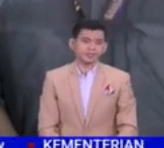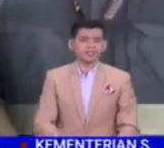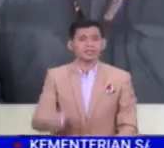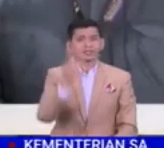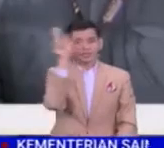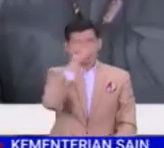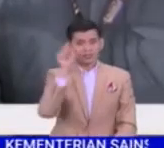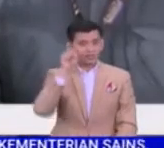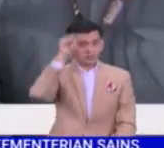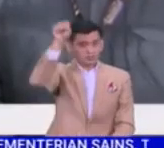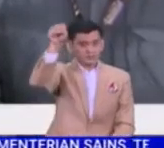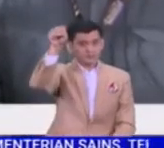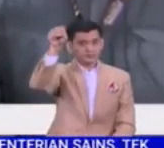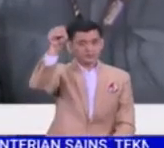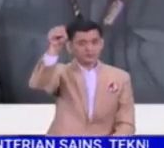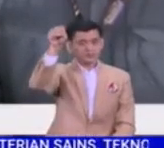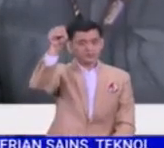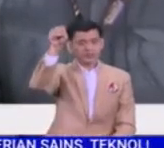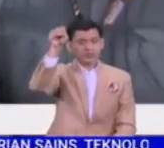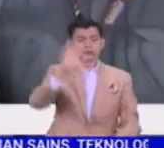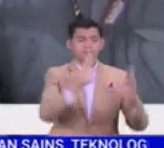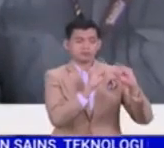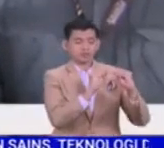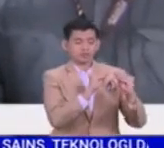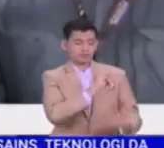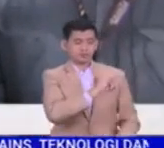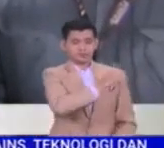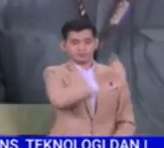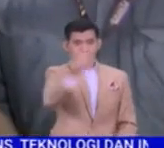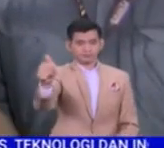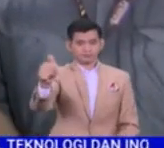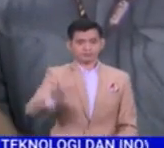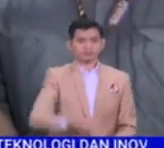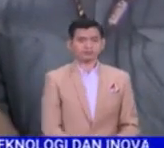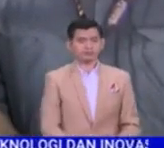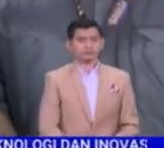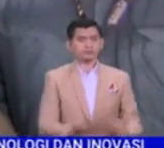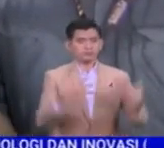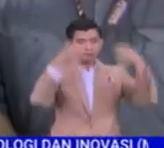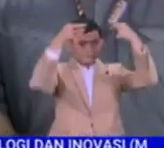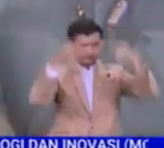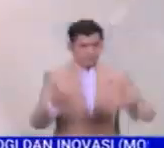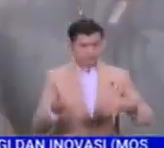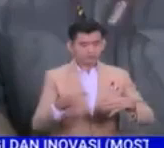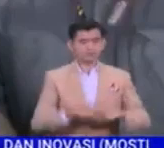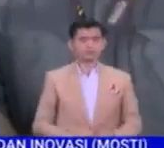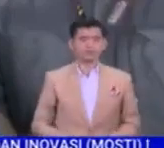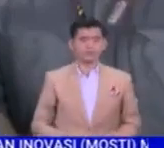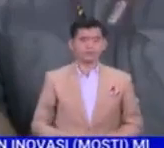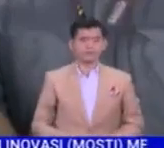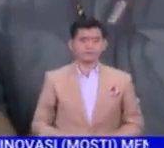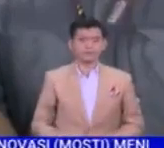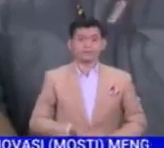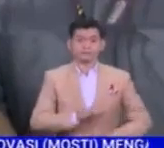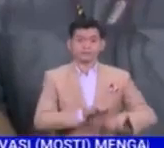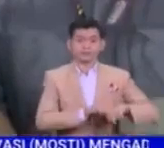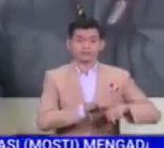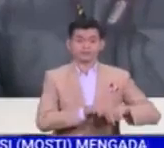Kerajaan negeri dalam mesyuarat kabinet telah memutuskan supaya dalam